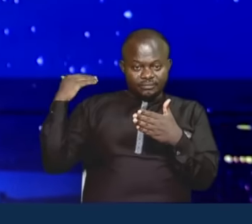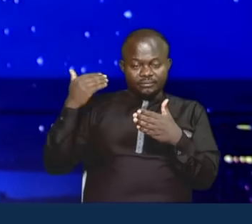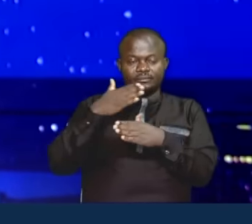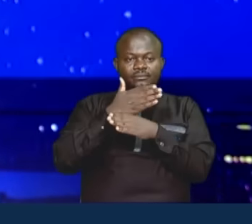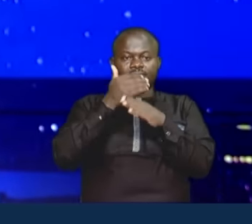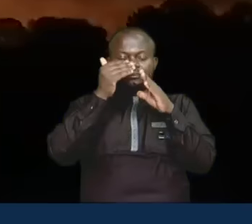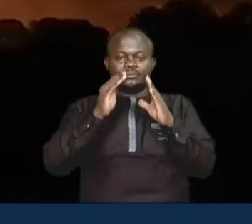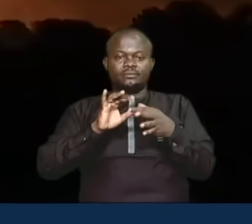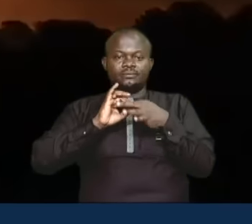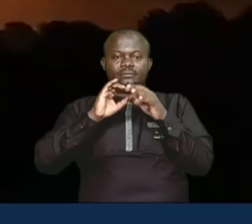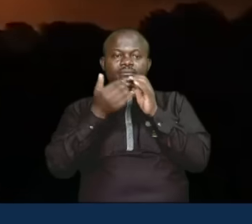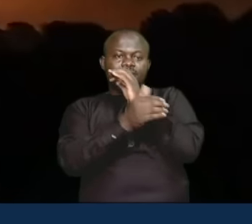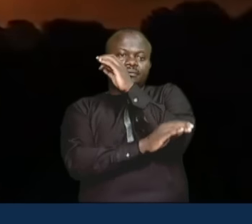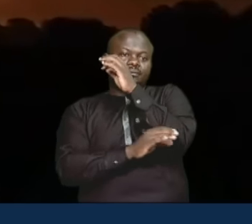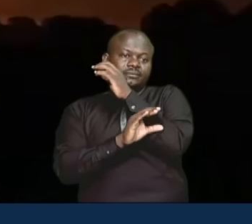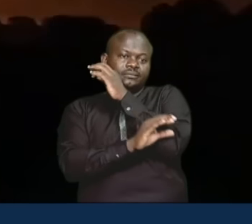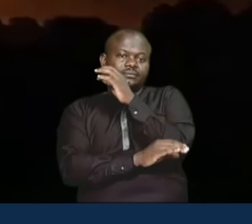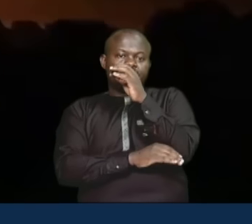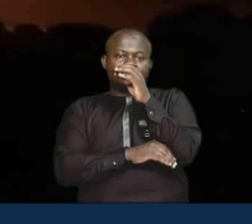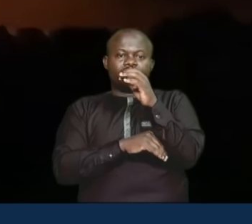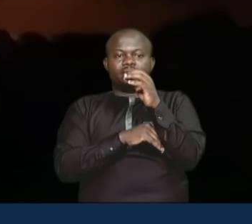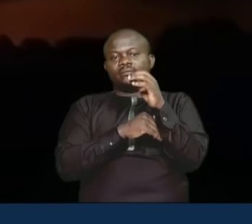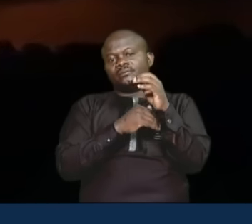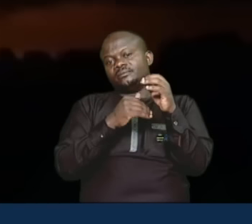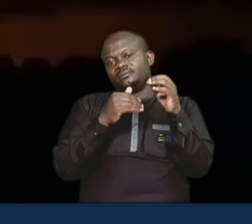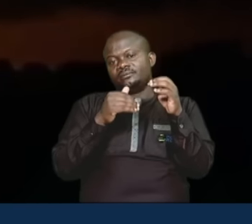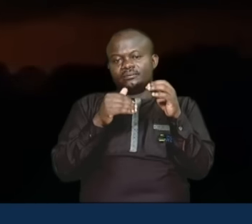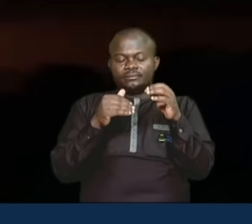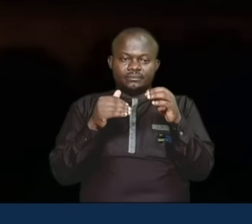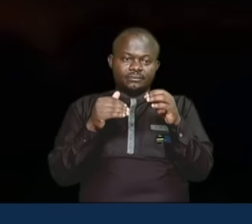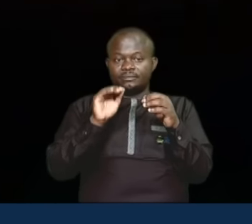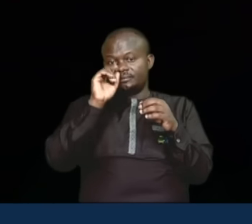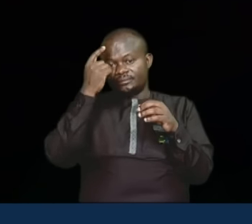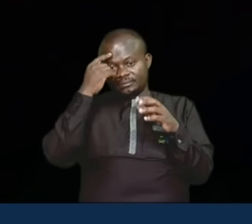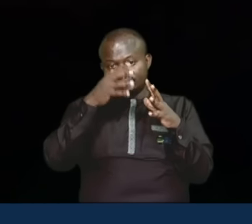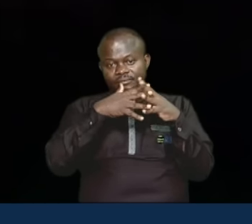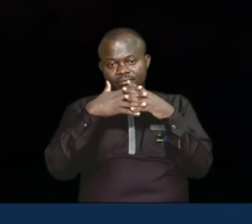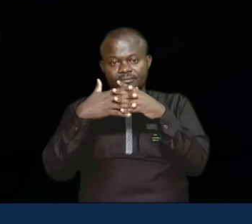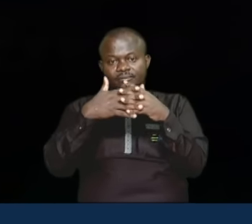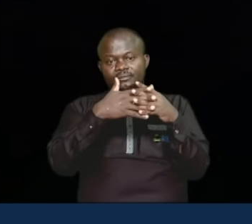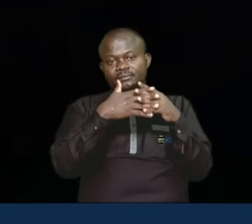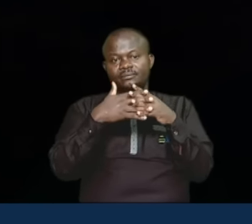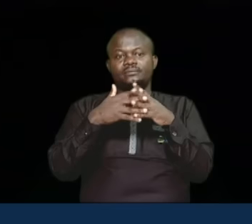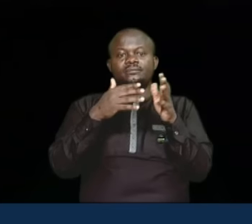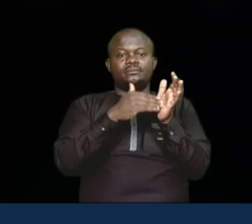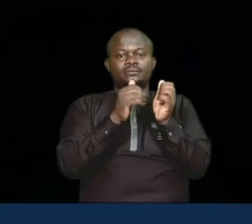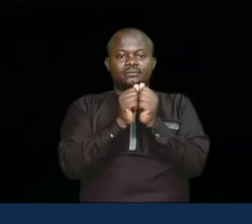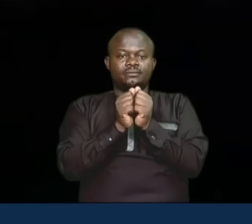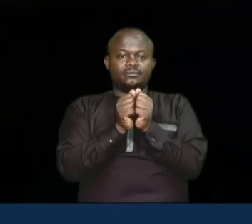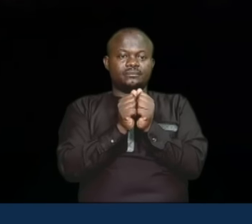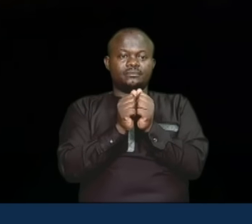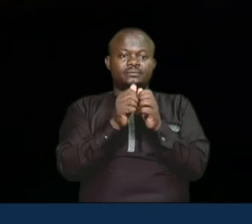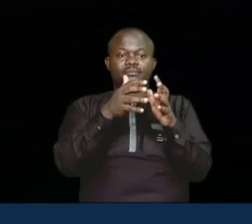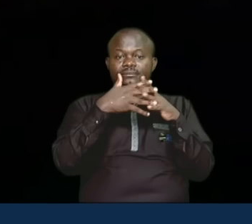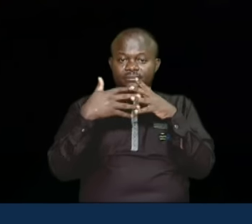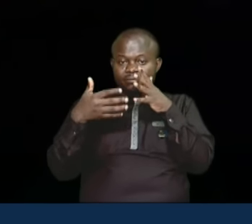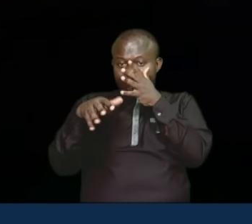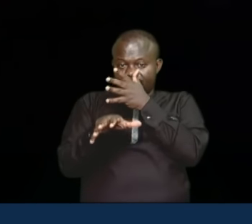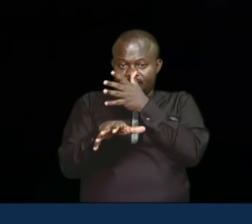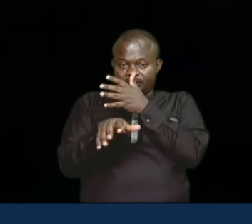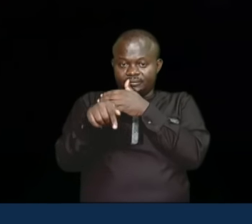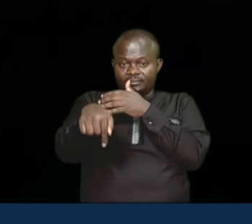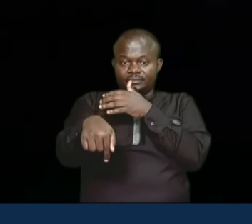ministri bubanye n'amahanga bo mu bihugu biri muri Leta Zunze za Amerika ndetse by'ibihugu biri muri Amerika yo hepfo